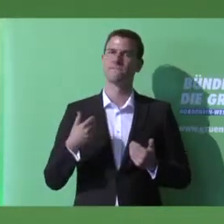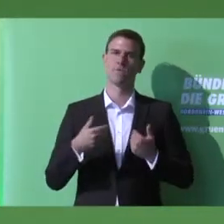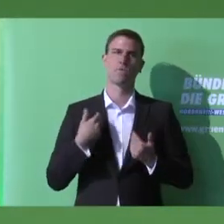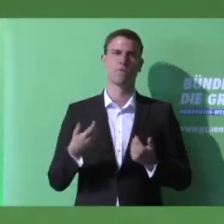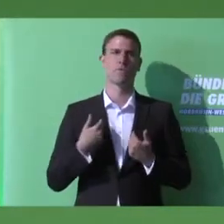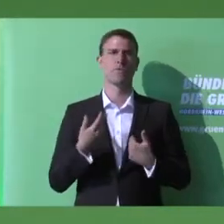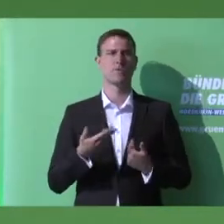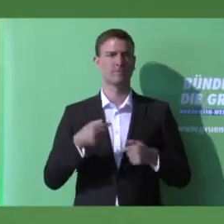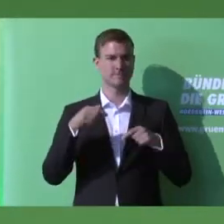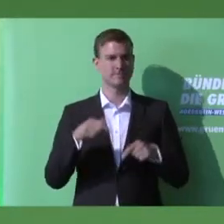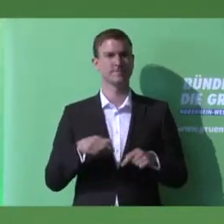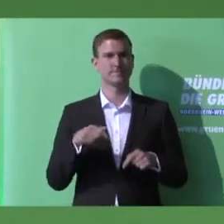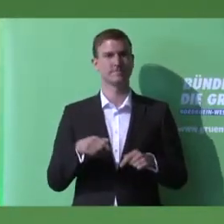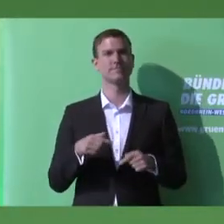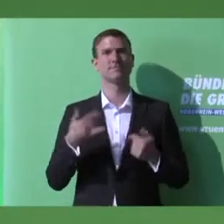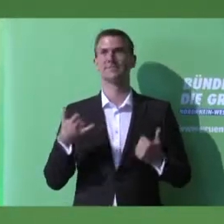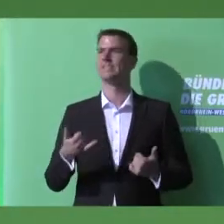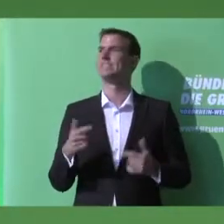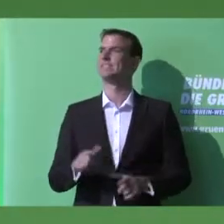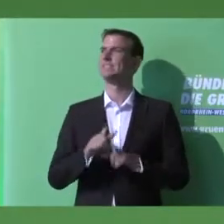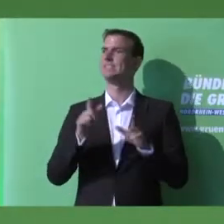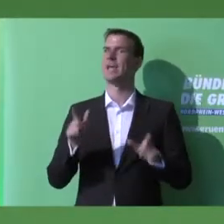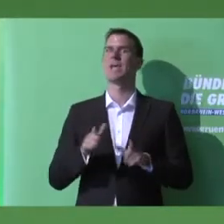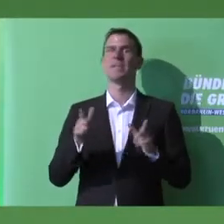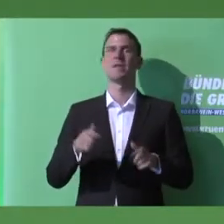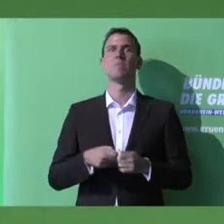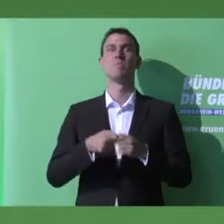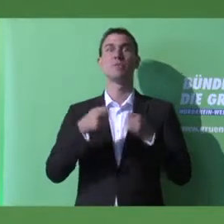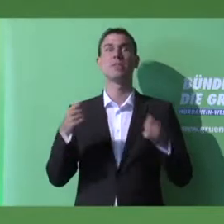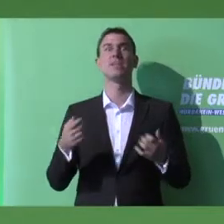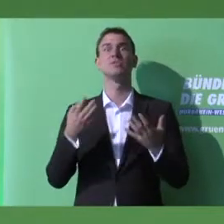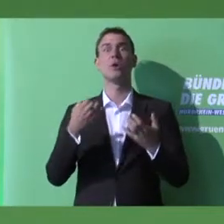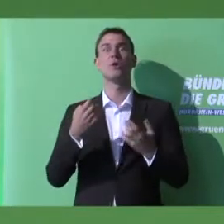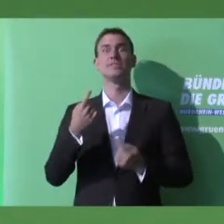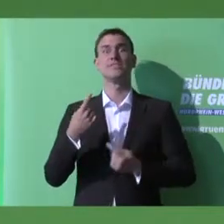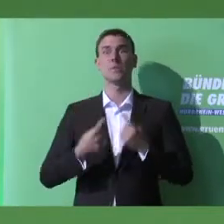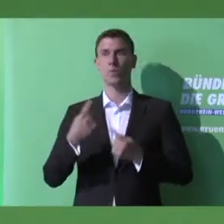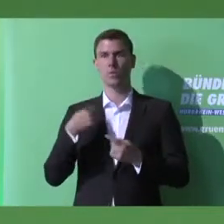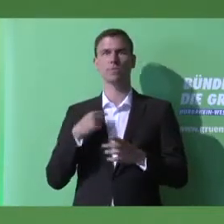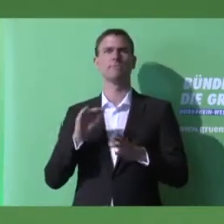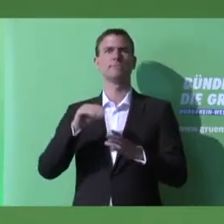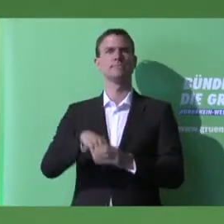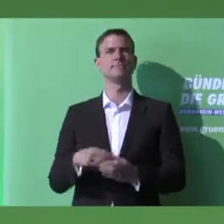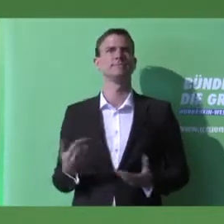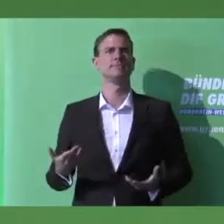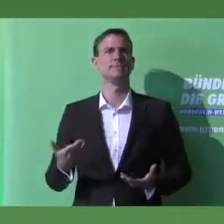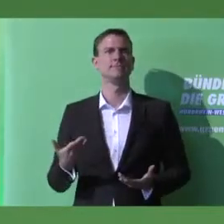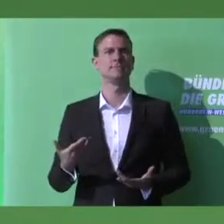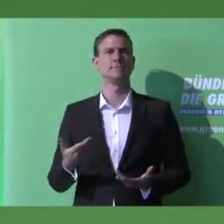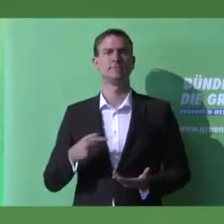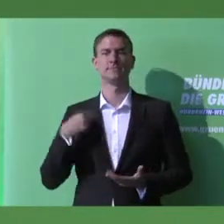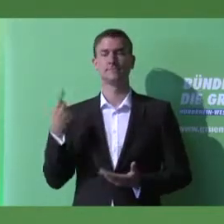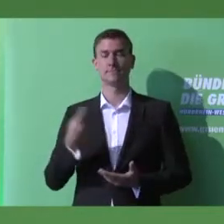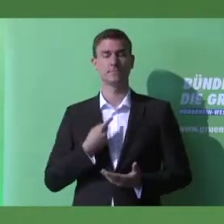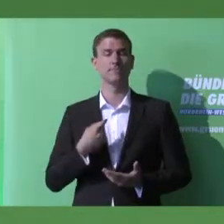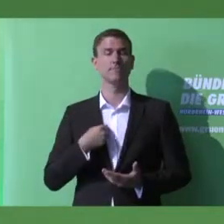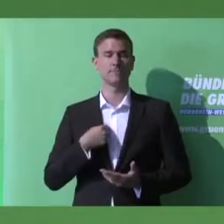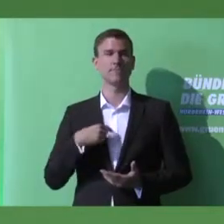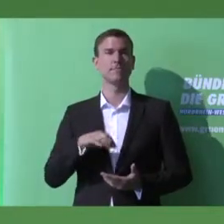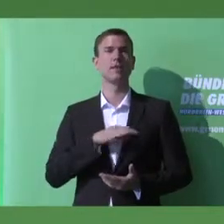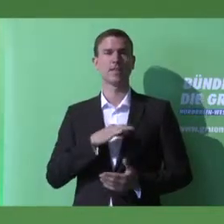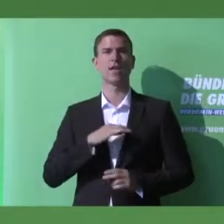in dieser Partei Bündnis 90 Die Grünen zu sein. Wir unterscheiden uns nämlich von anderen